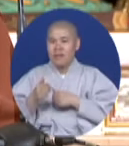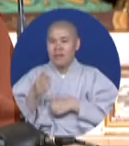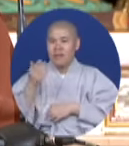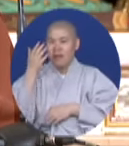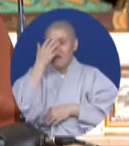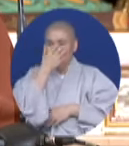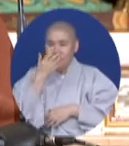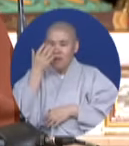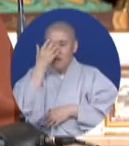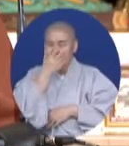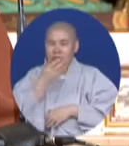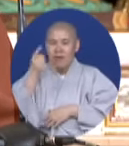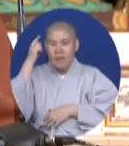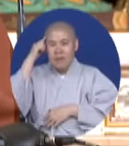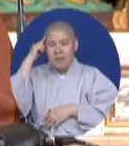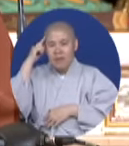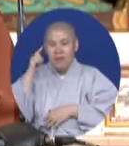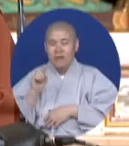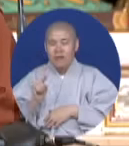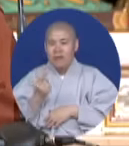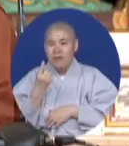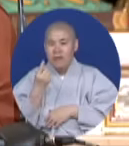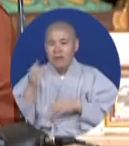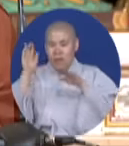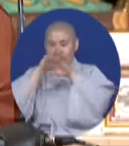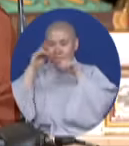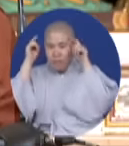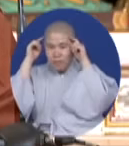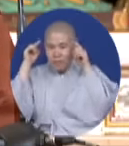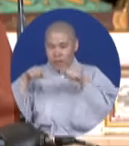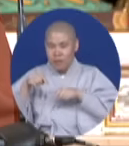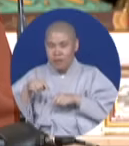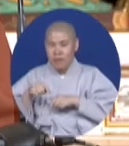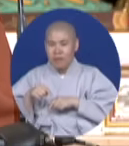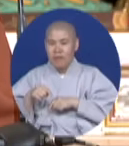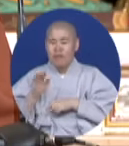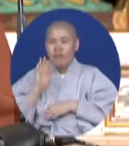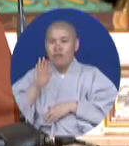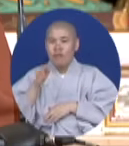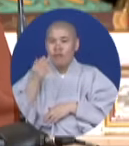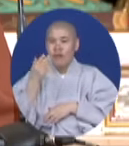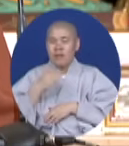희미한 희미한 희미한 일어나고 무명이고 거기서 나와 너를 가르게 돼요.